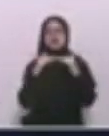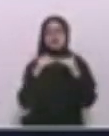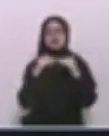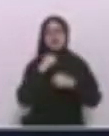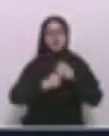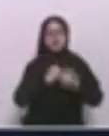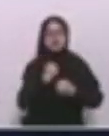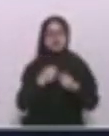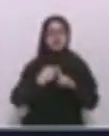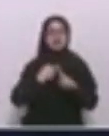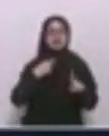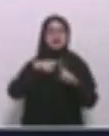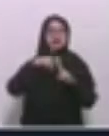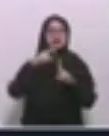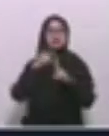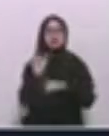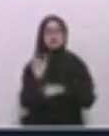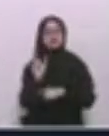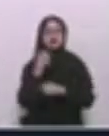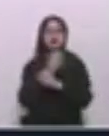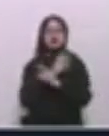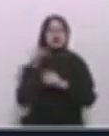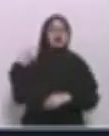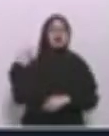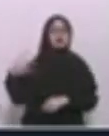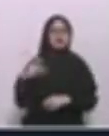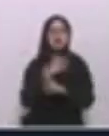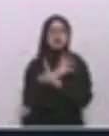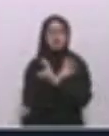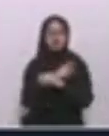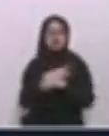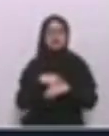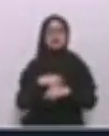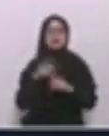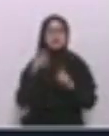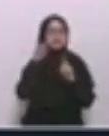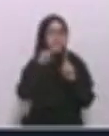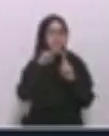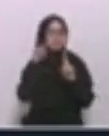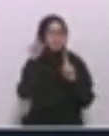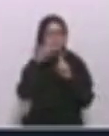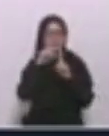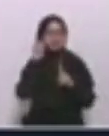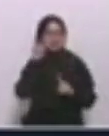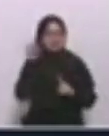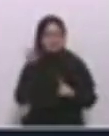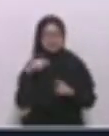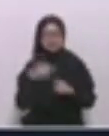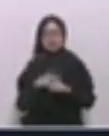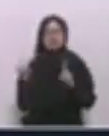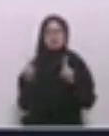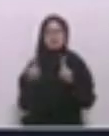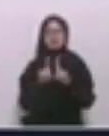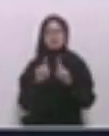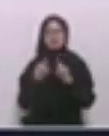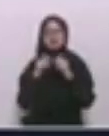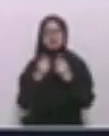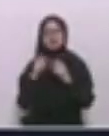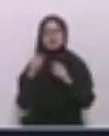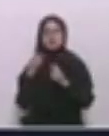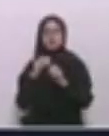pihak KPU Kabupaten Morowali dan panelis bersama tim paslon dan langsung saja kita mulai sesi De